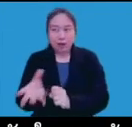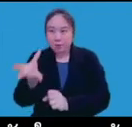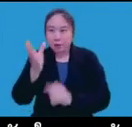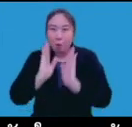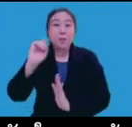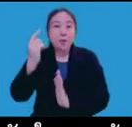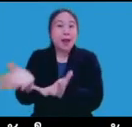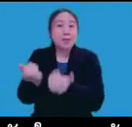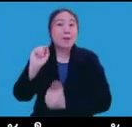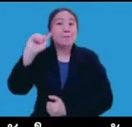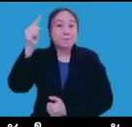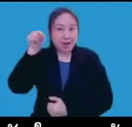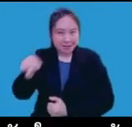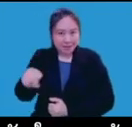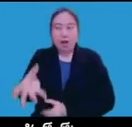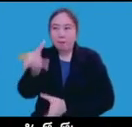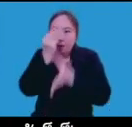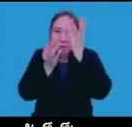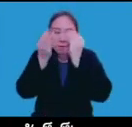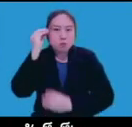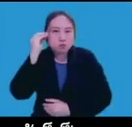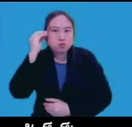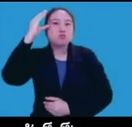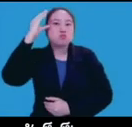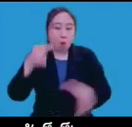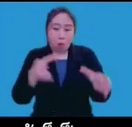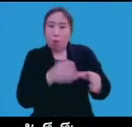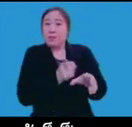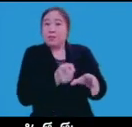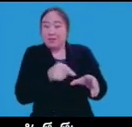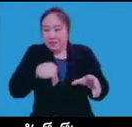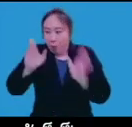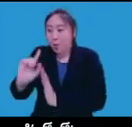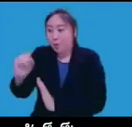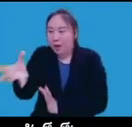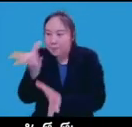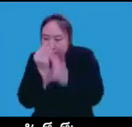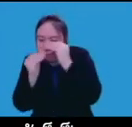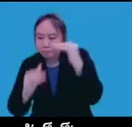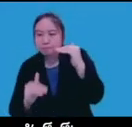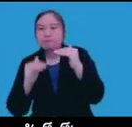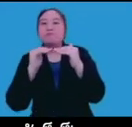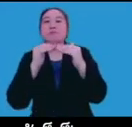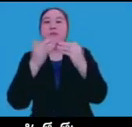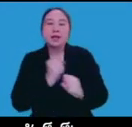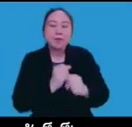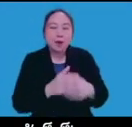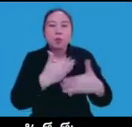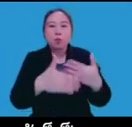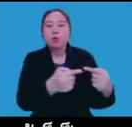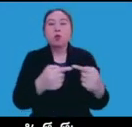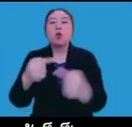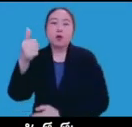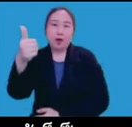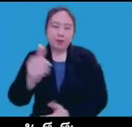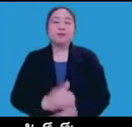พิ่มเติมมาใหม่ในรอบปีเนี่ยได้มีความรู้ความเข้าใจเหมือนกับทีมที่ทำอยู่แล้วนะครับอันนี้ก็จะได้ขับเคลื่อนงานอย่างต่อเนื่องนะครับ